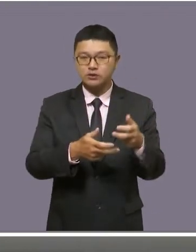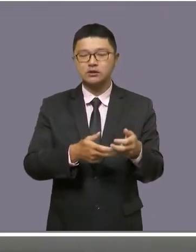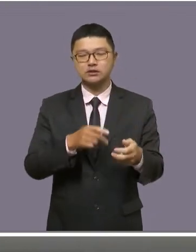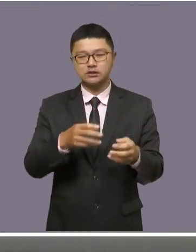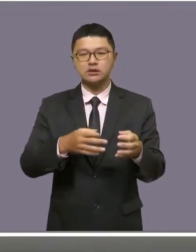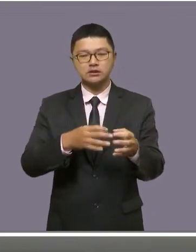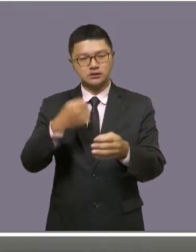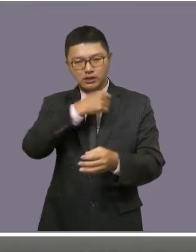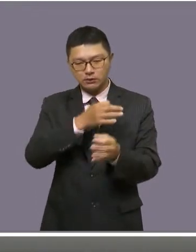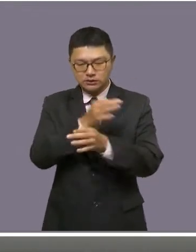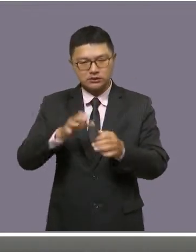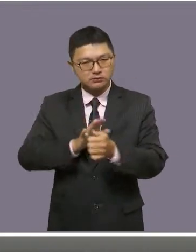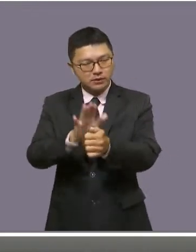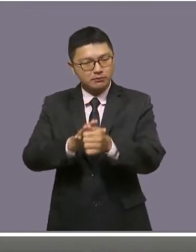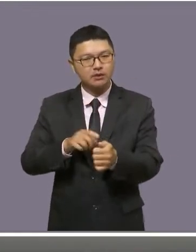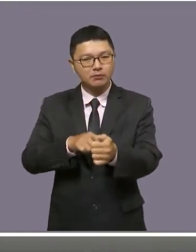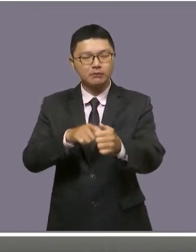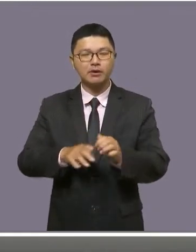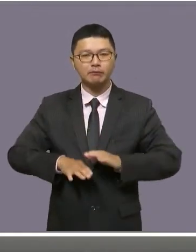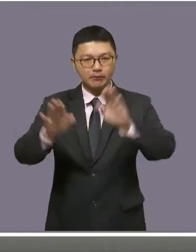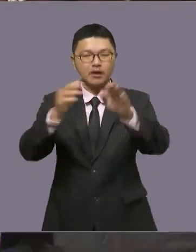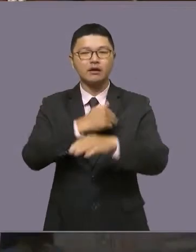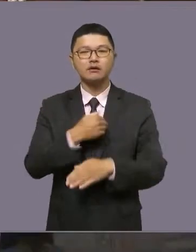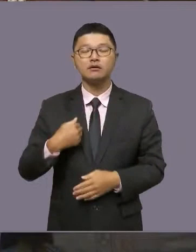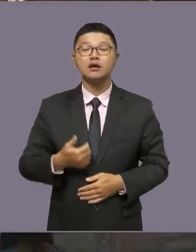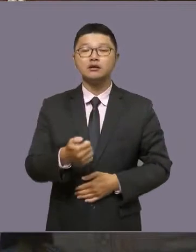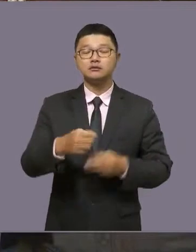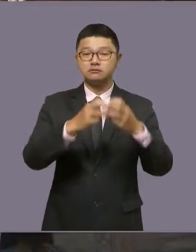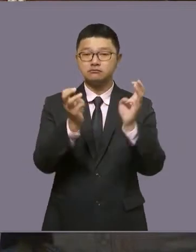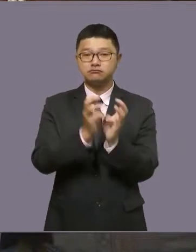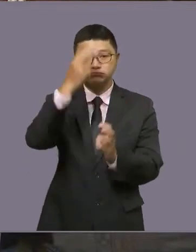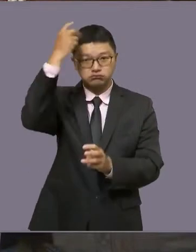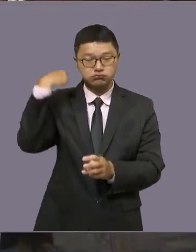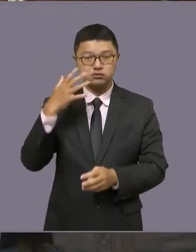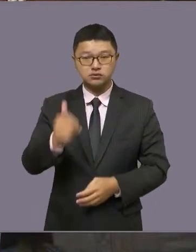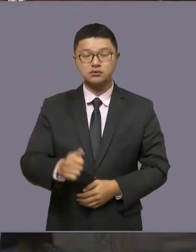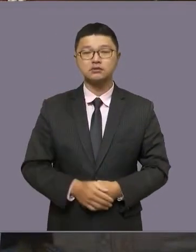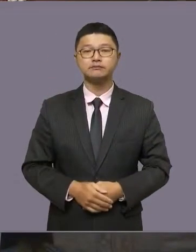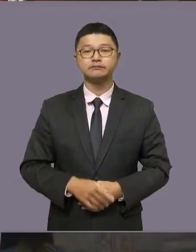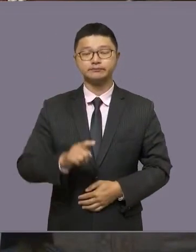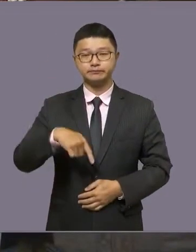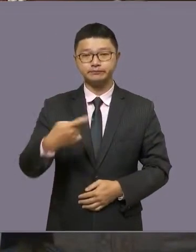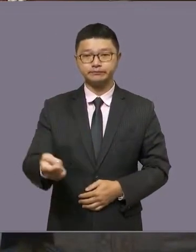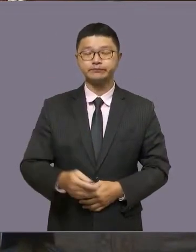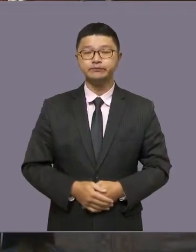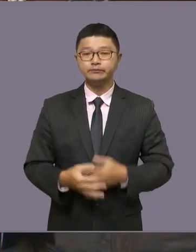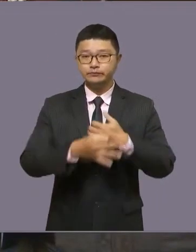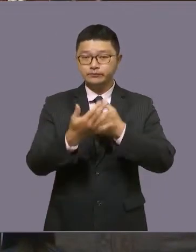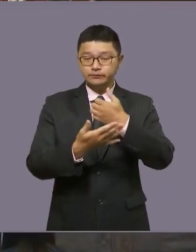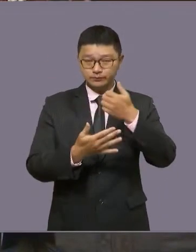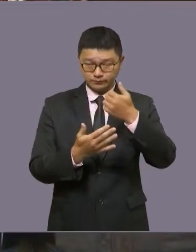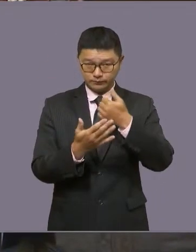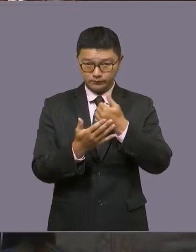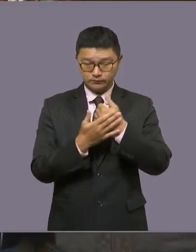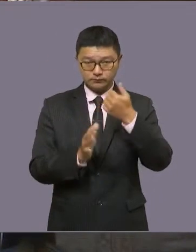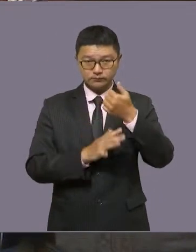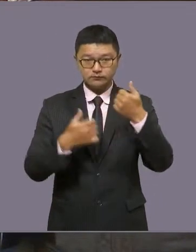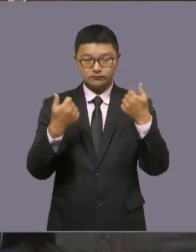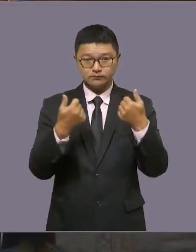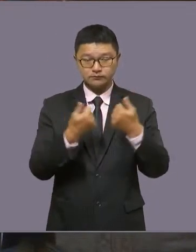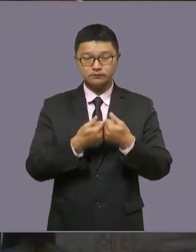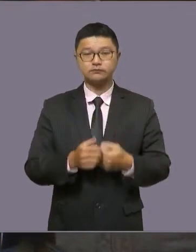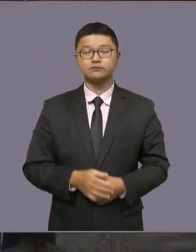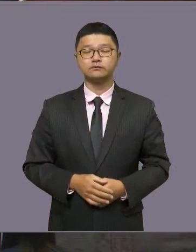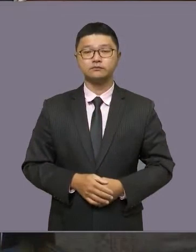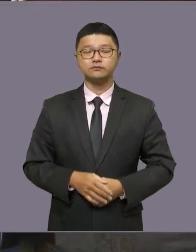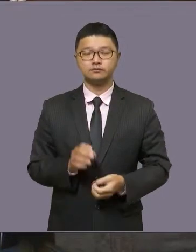展。以上， 谢谢杨司长。接下来请侨委会侨生处邮政财处长说明扩大培育及留